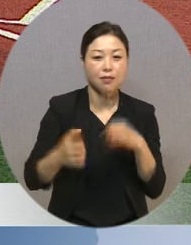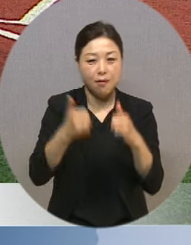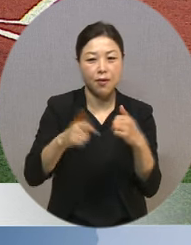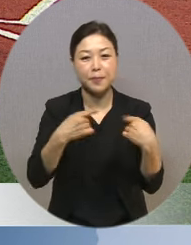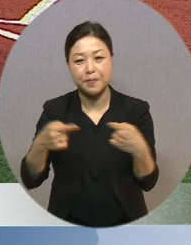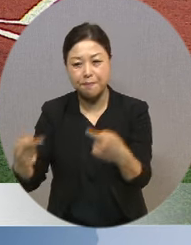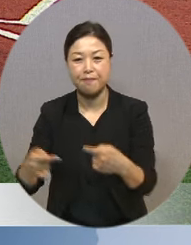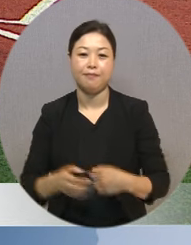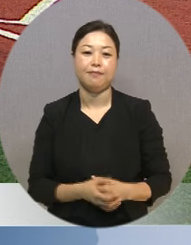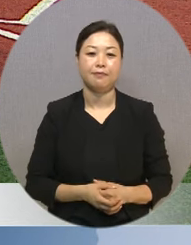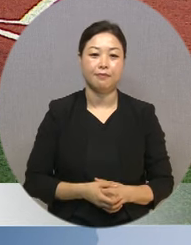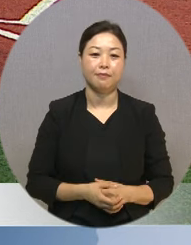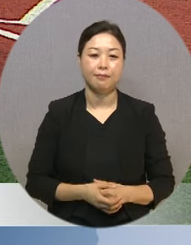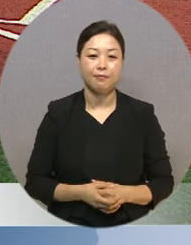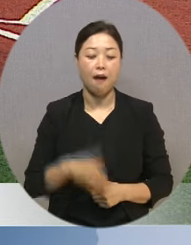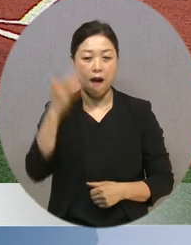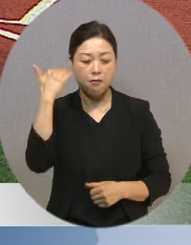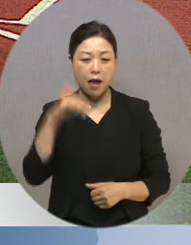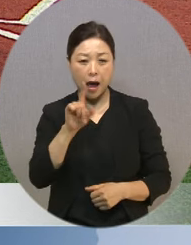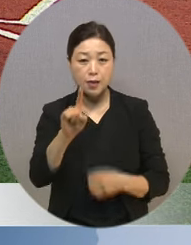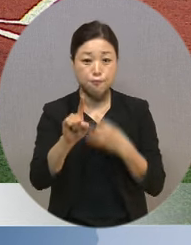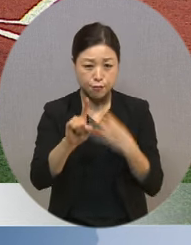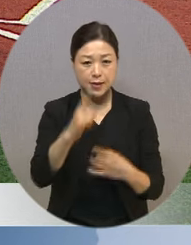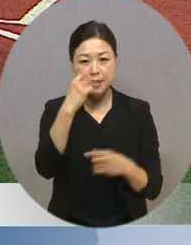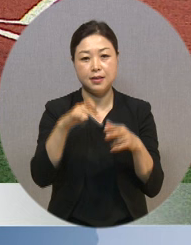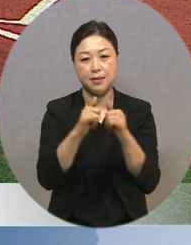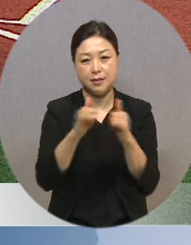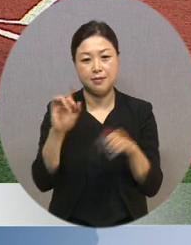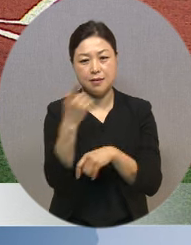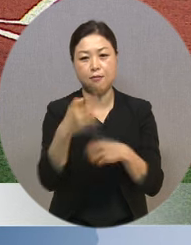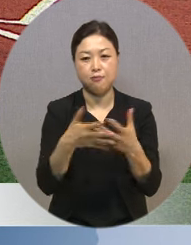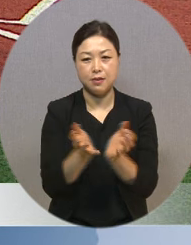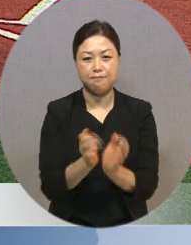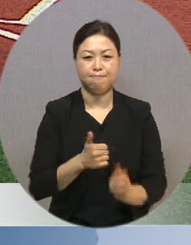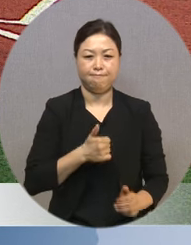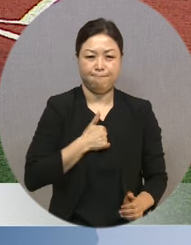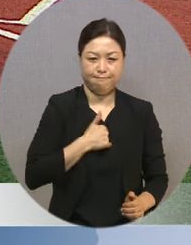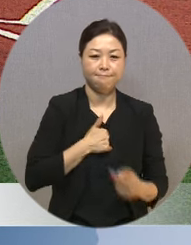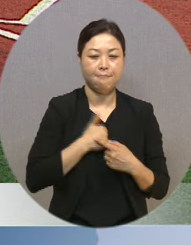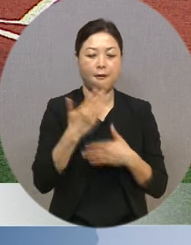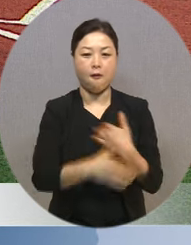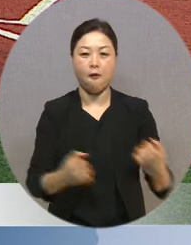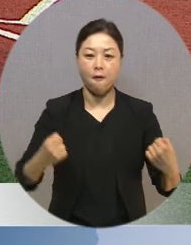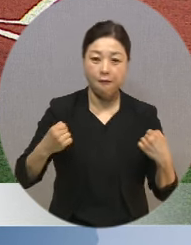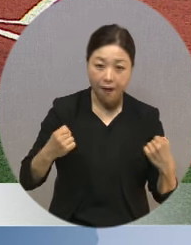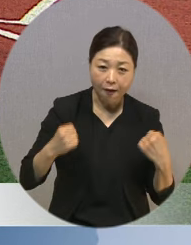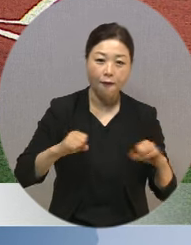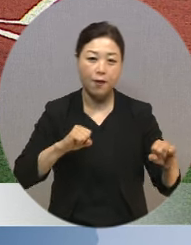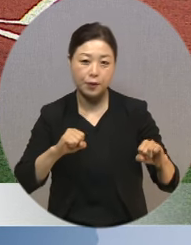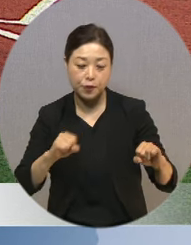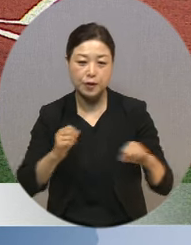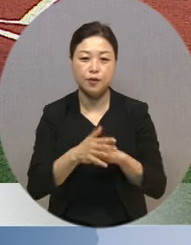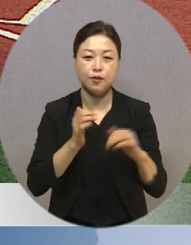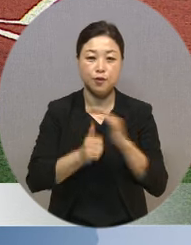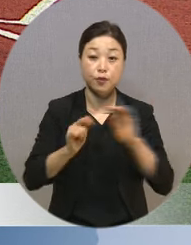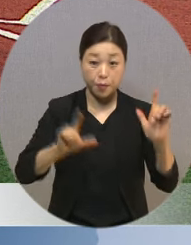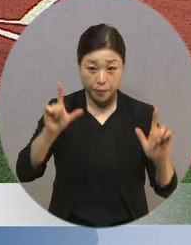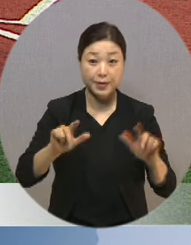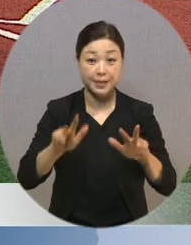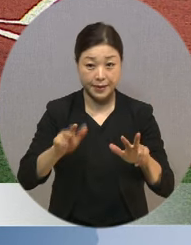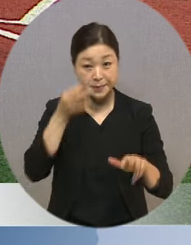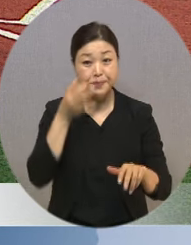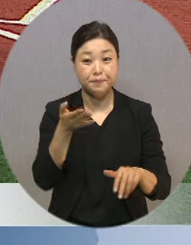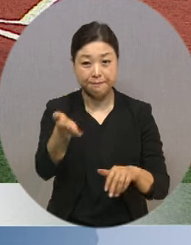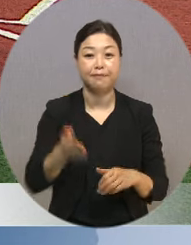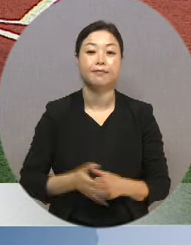참여합니다. 국내 유일한 시각장애인 야구단의 자부심을 가지고 건강한 여가활동을 즐기는 선수들의 모습 지금